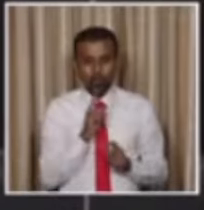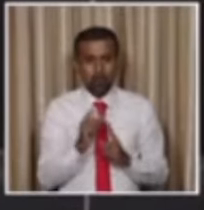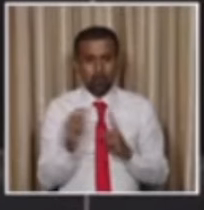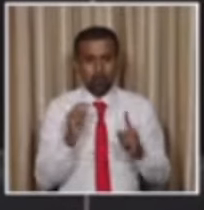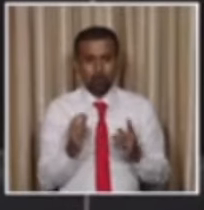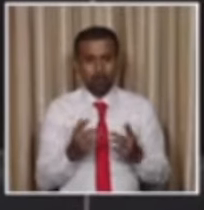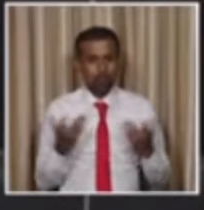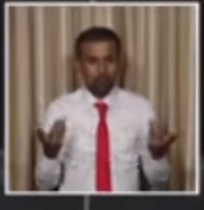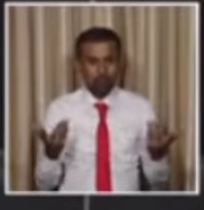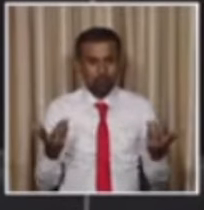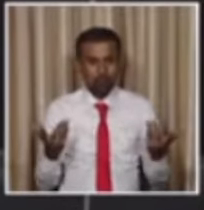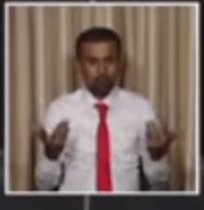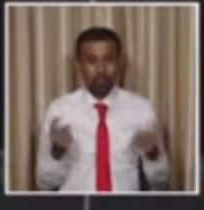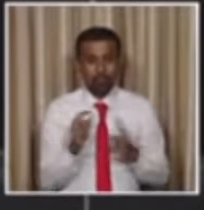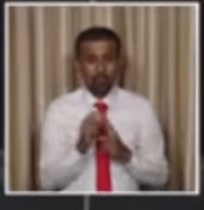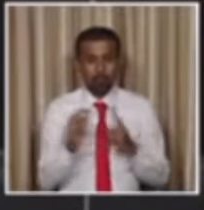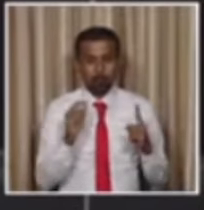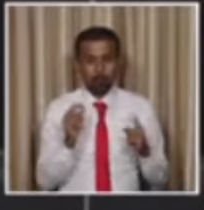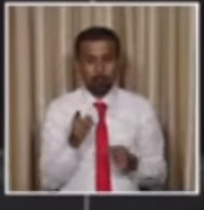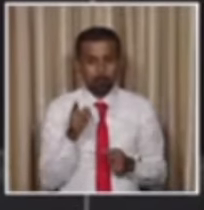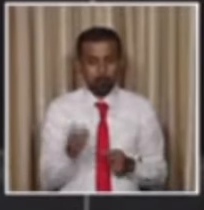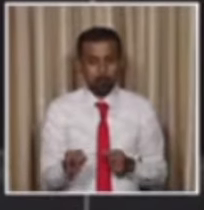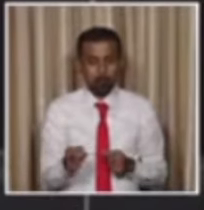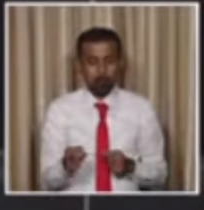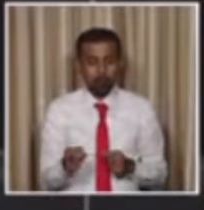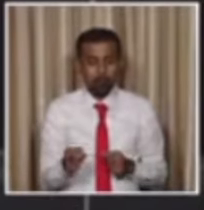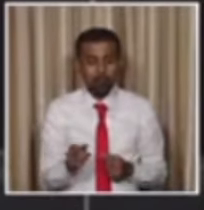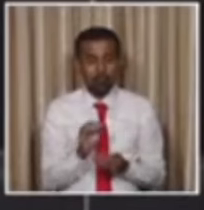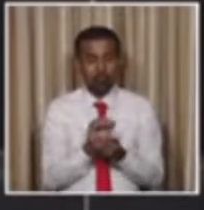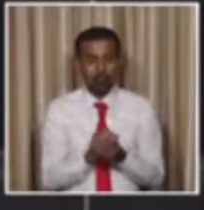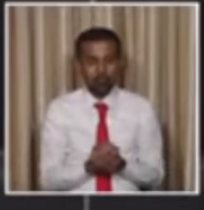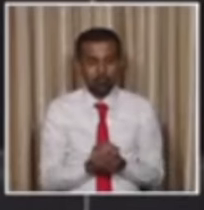පාර්ලිමේන්තුවේ නෙමෙයි. පාර්ලිමේන්තුවට පාර්ලිමේන්තුවේ තිබෙන